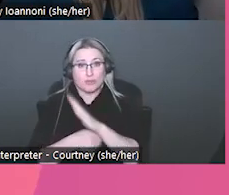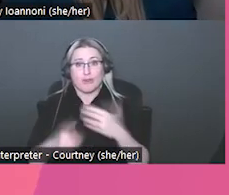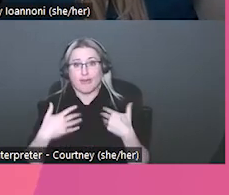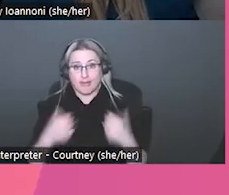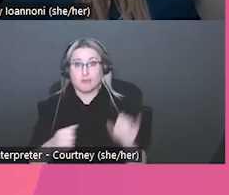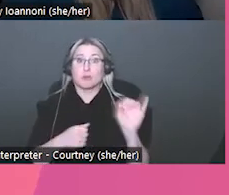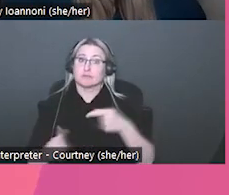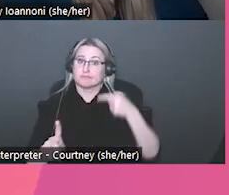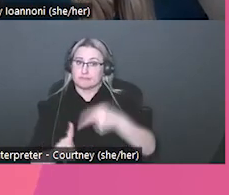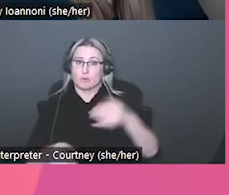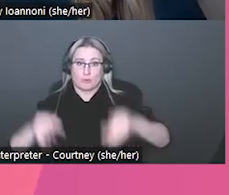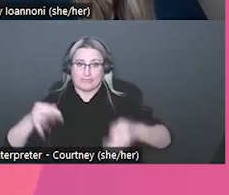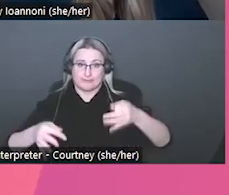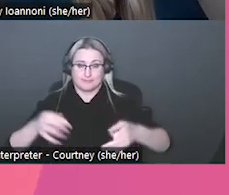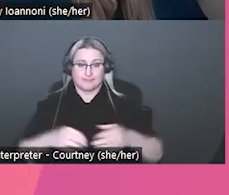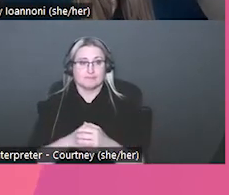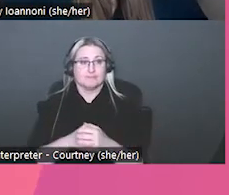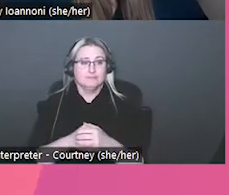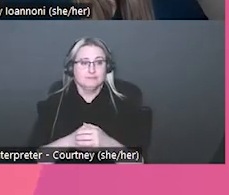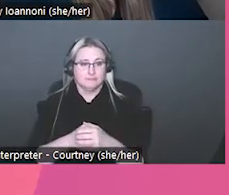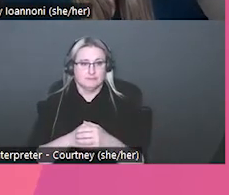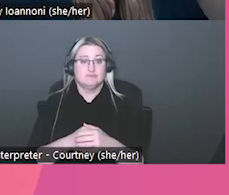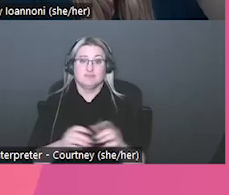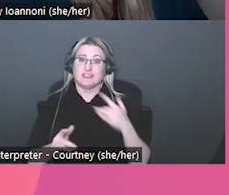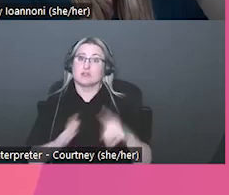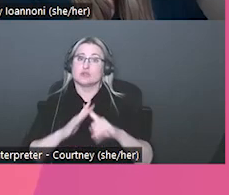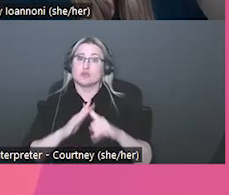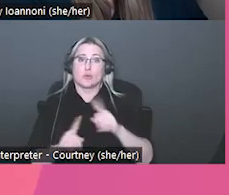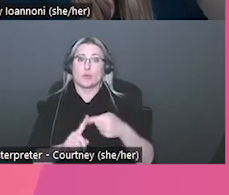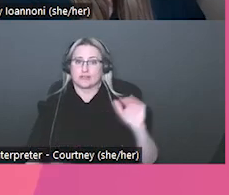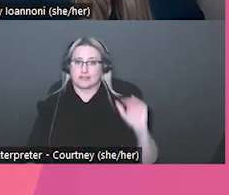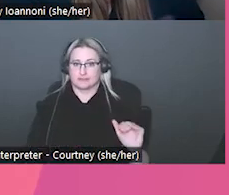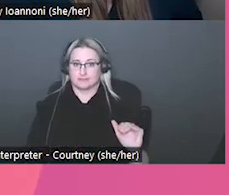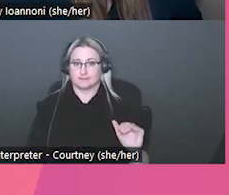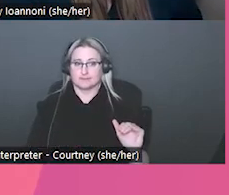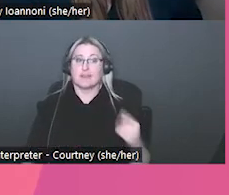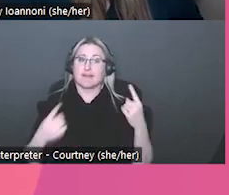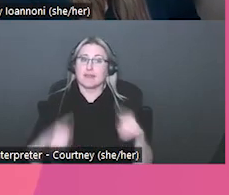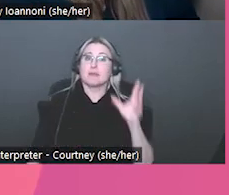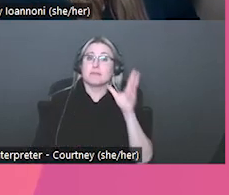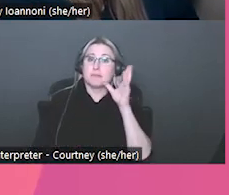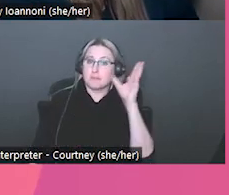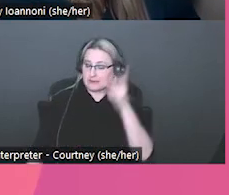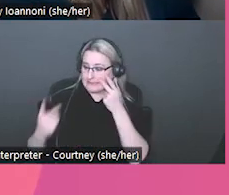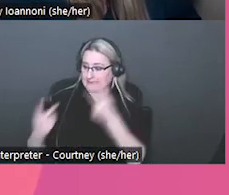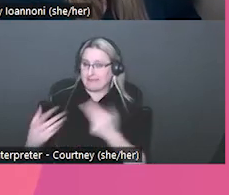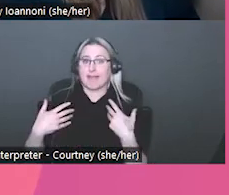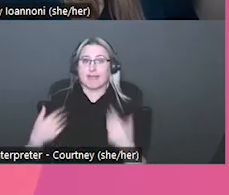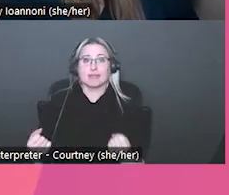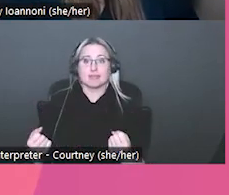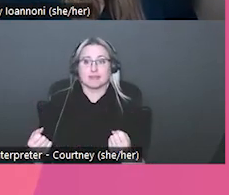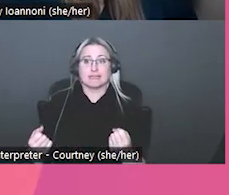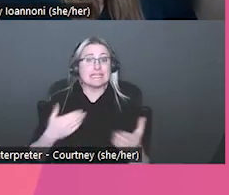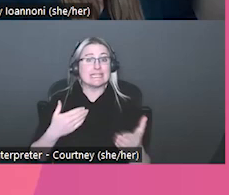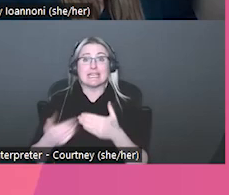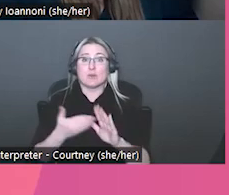femmes corpulentes, surtout en ce qui a trait à leur poids. Alors, la plupart des interactions commencent à l'enfance. Les parents